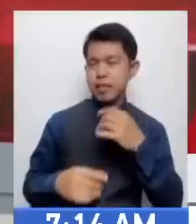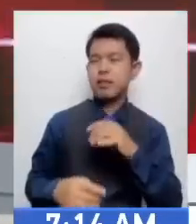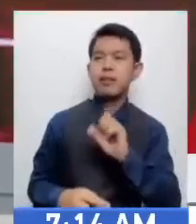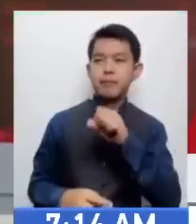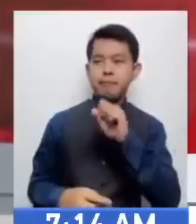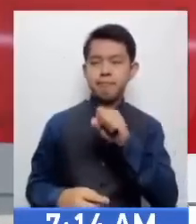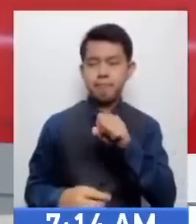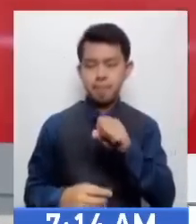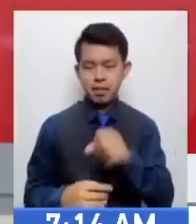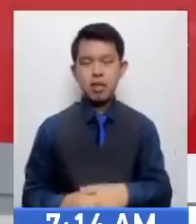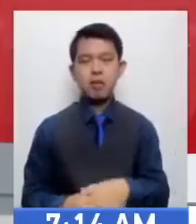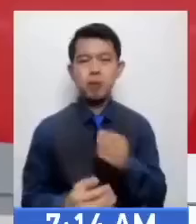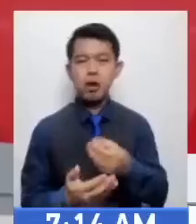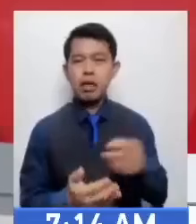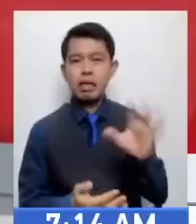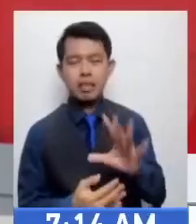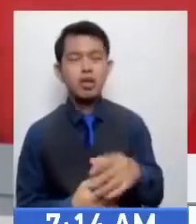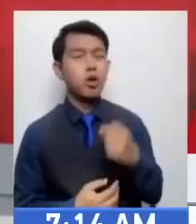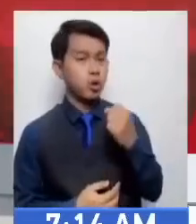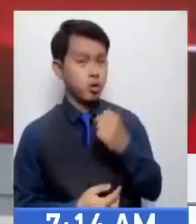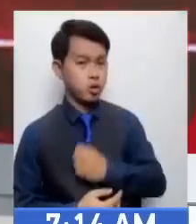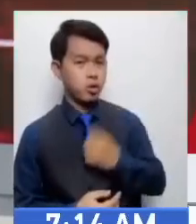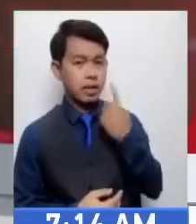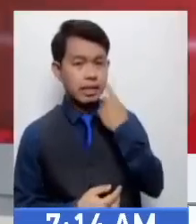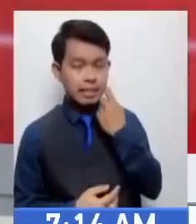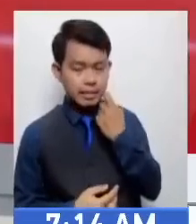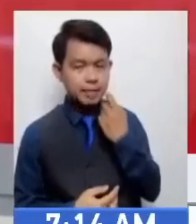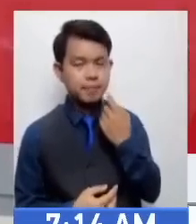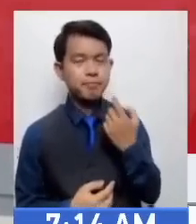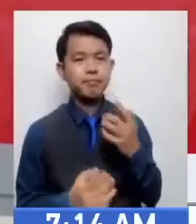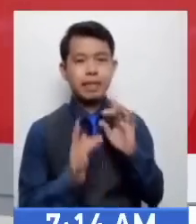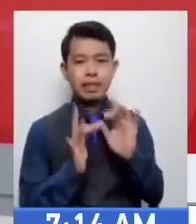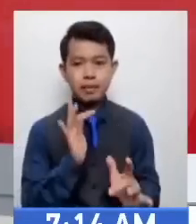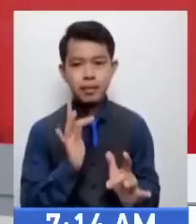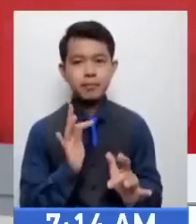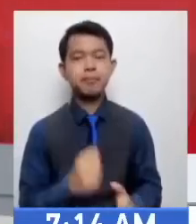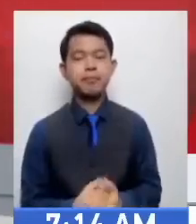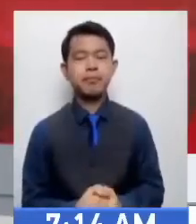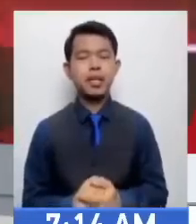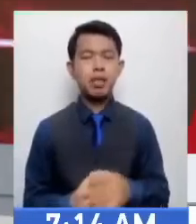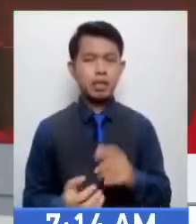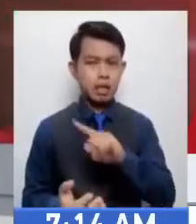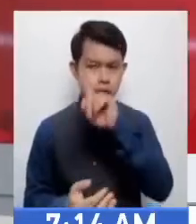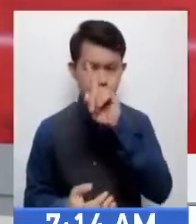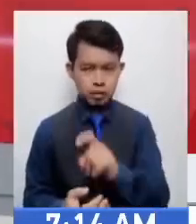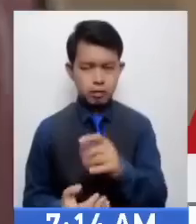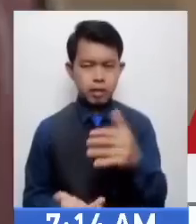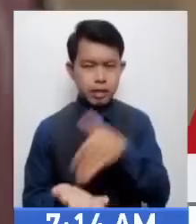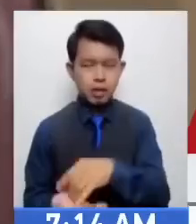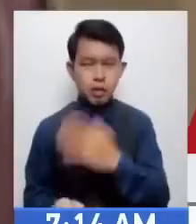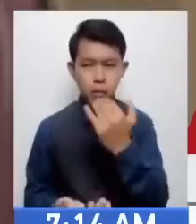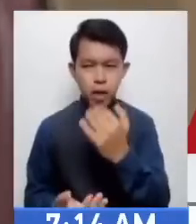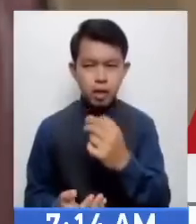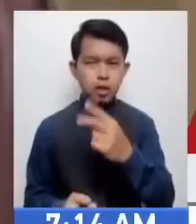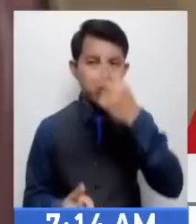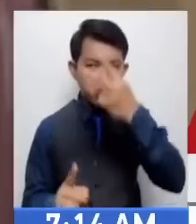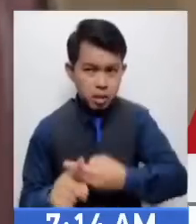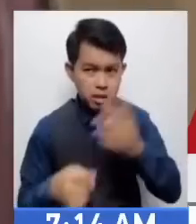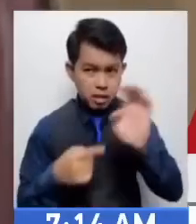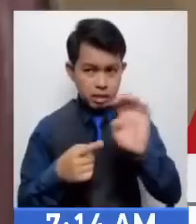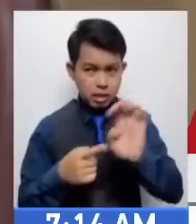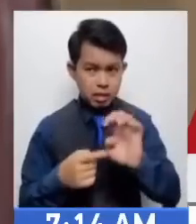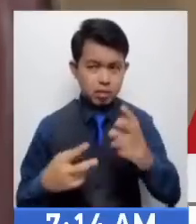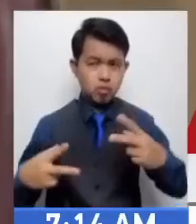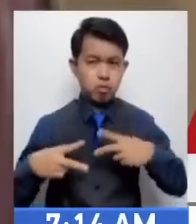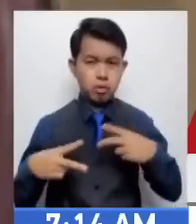na po kanina. Okay lang po. At balikan natin yung tanong, bakit kailangan 2 buwan na mag-extended leave si Congressman? Yun naman